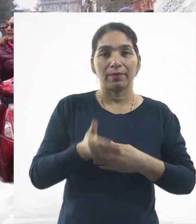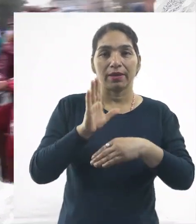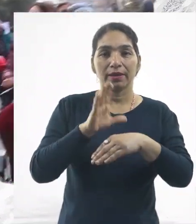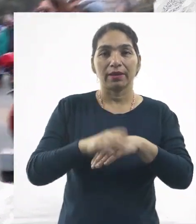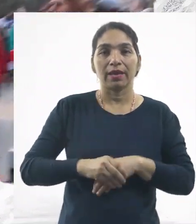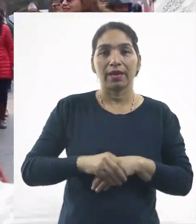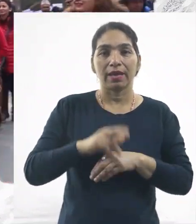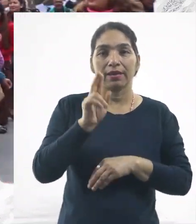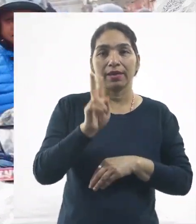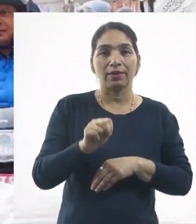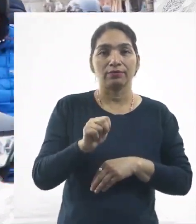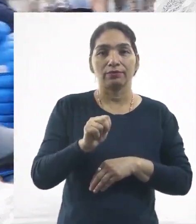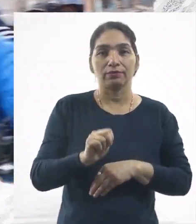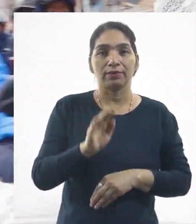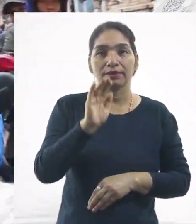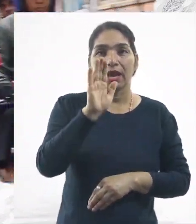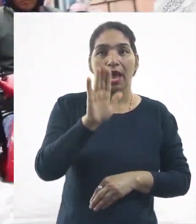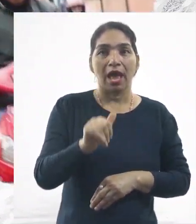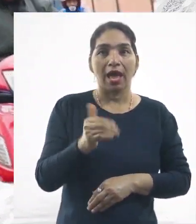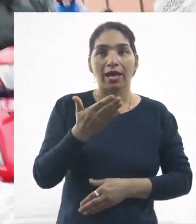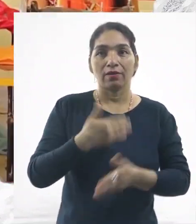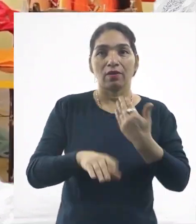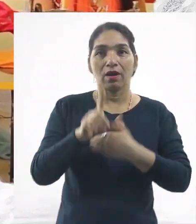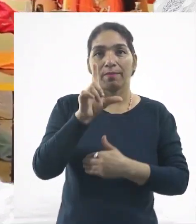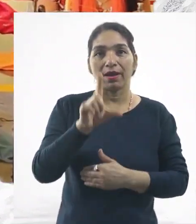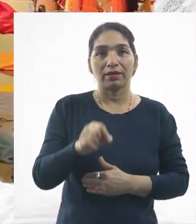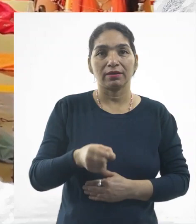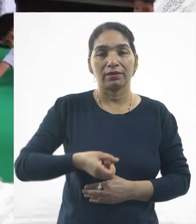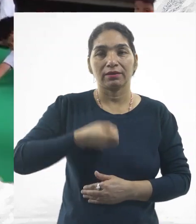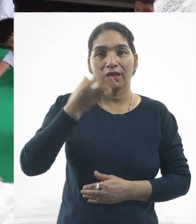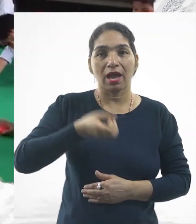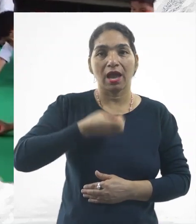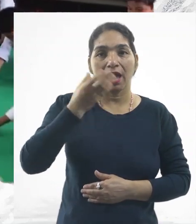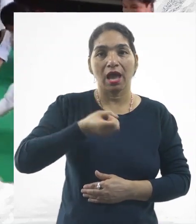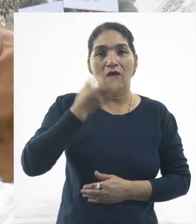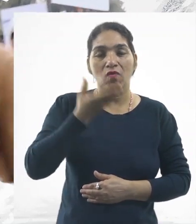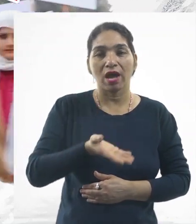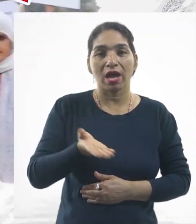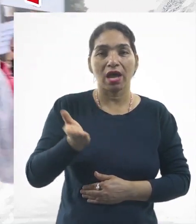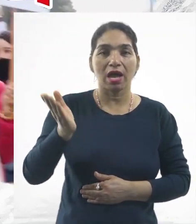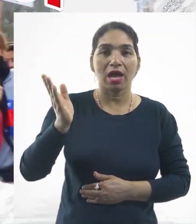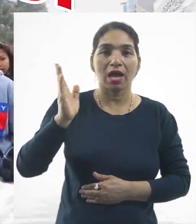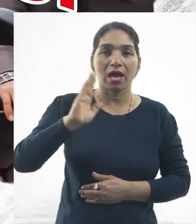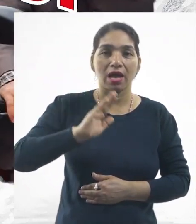अपंगता भएकालाई ल्याउनु पर्छ आयो अपंगता